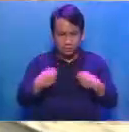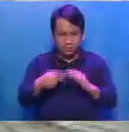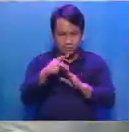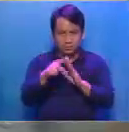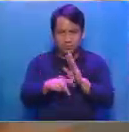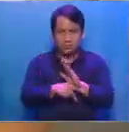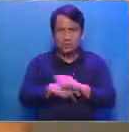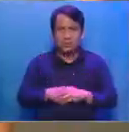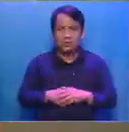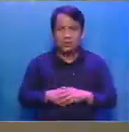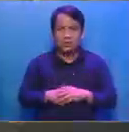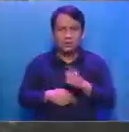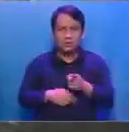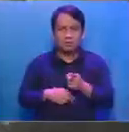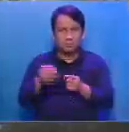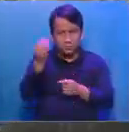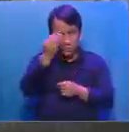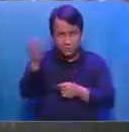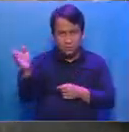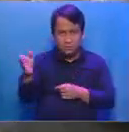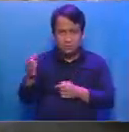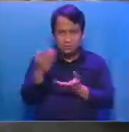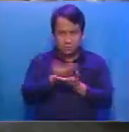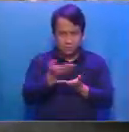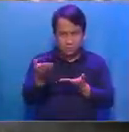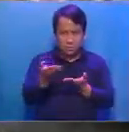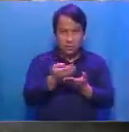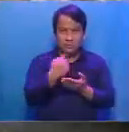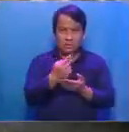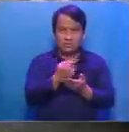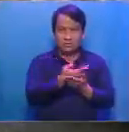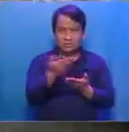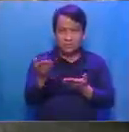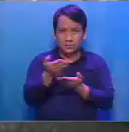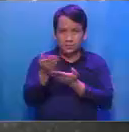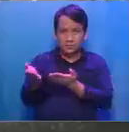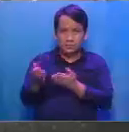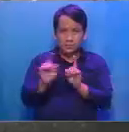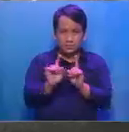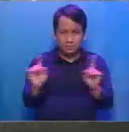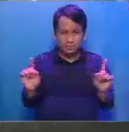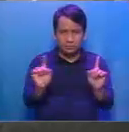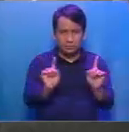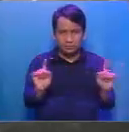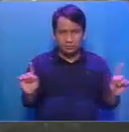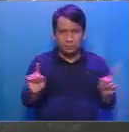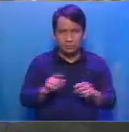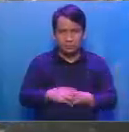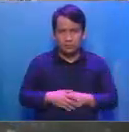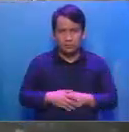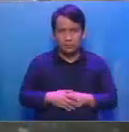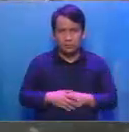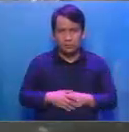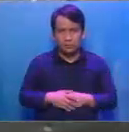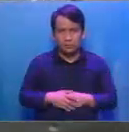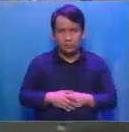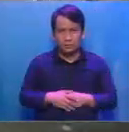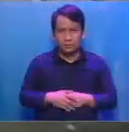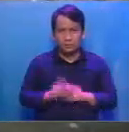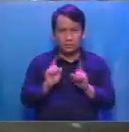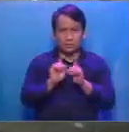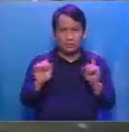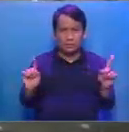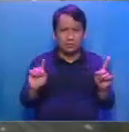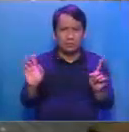protocols. Kasama mga tao po dyan na mamimili po, pakiusap po, distansya po tayo dyan, magdistansya po. Huwag po